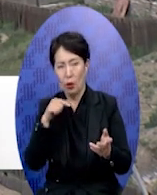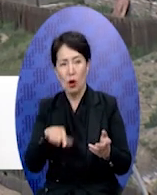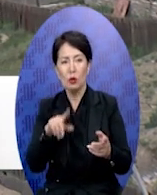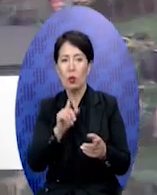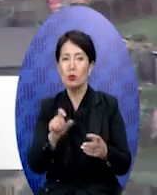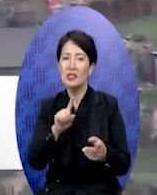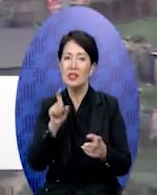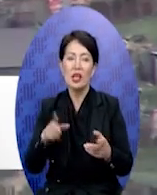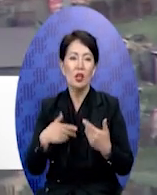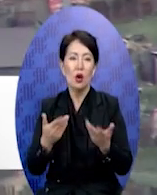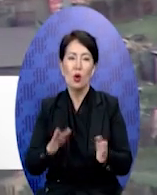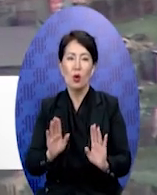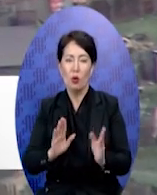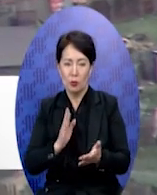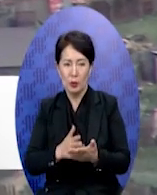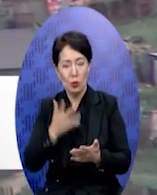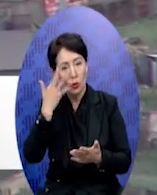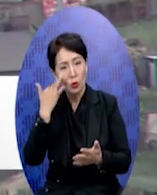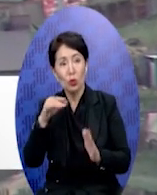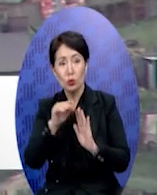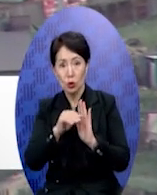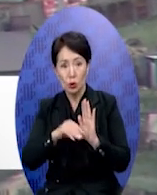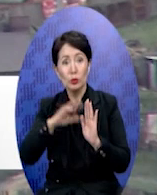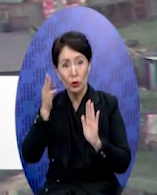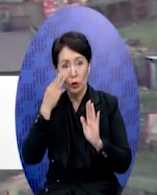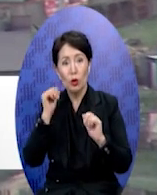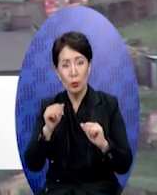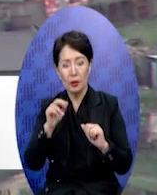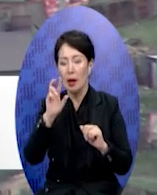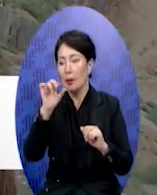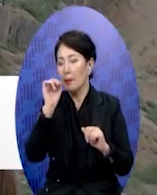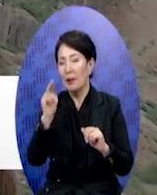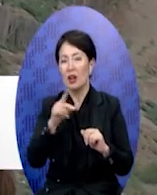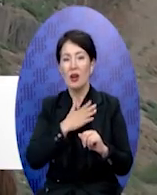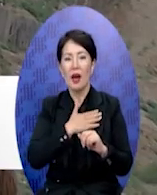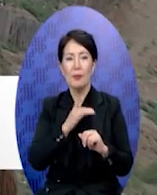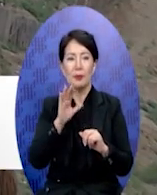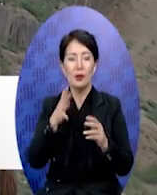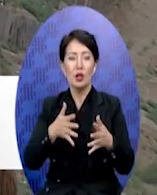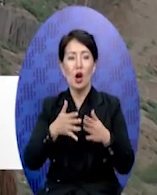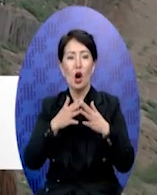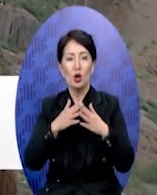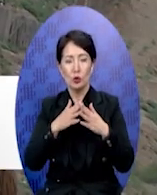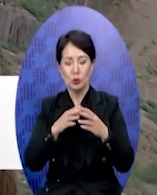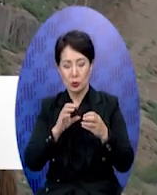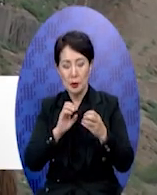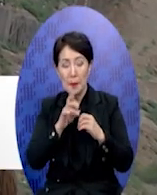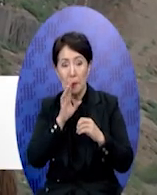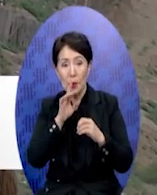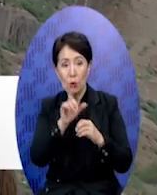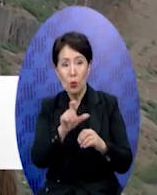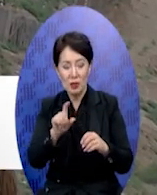зээл олгоогүй. Ойрын хугацаанд журам тодорхой болж банкуд амьны орон сууц байрх иргэдэд зээл олгоод эхлэнэ гэж салбарын